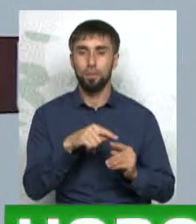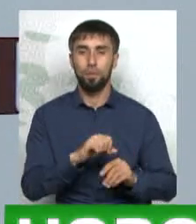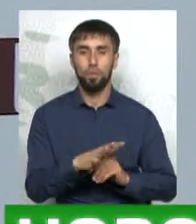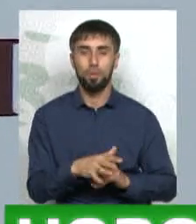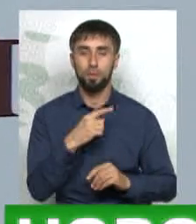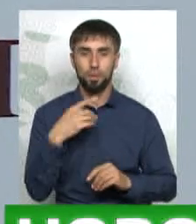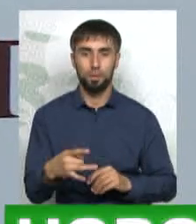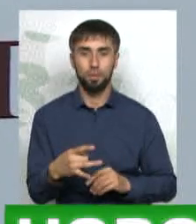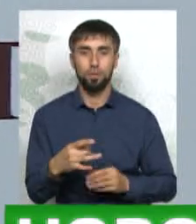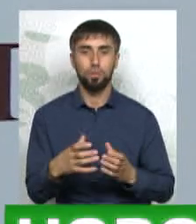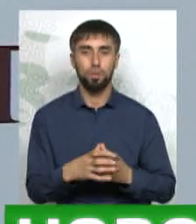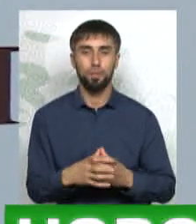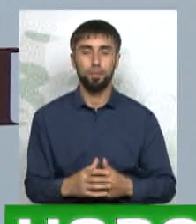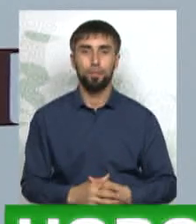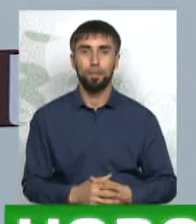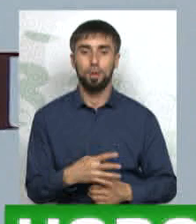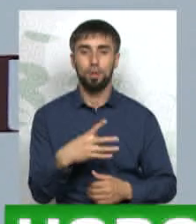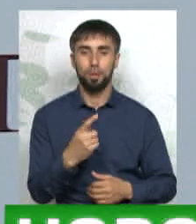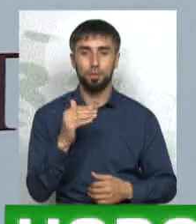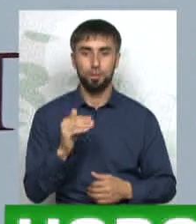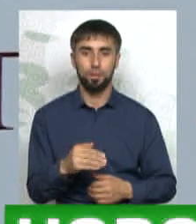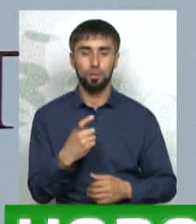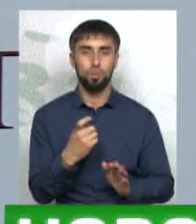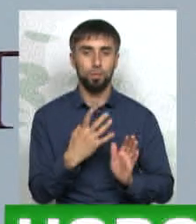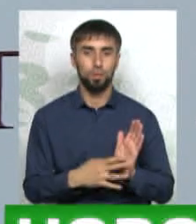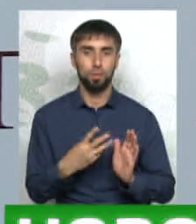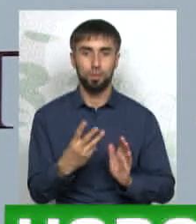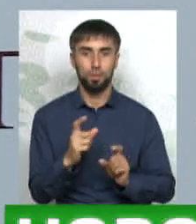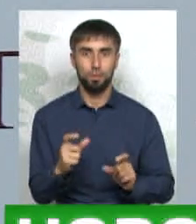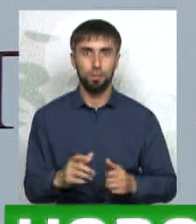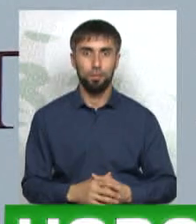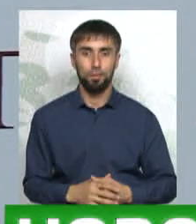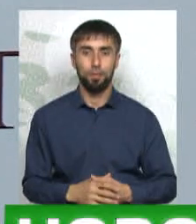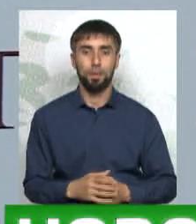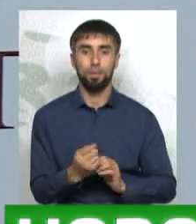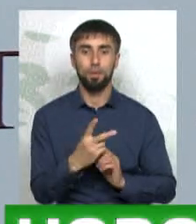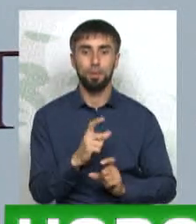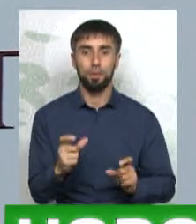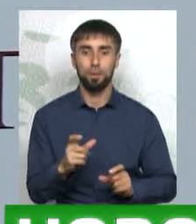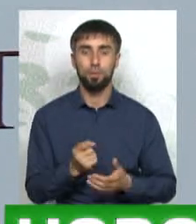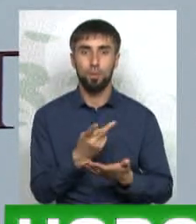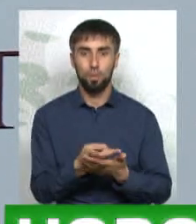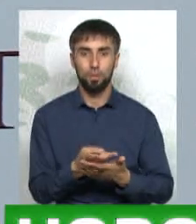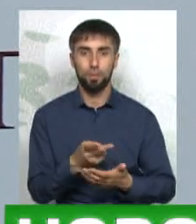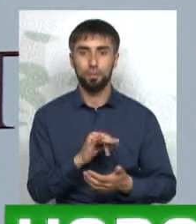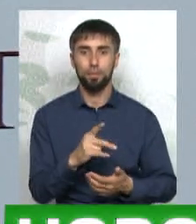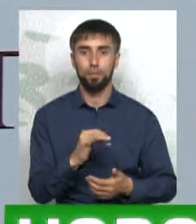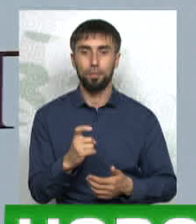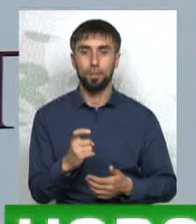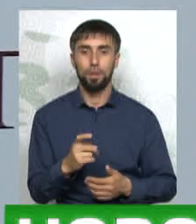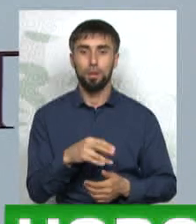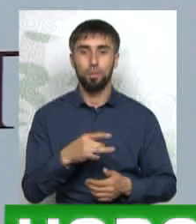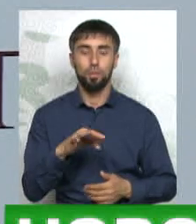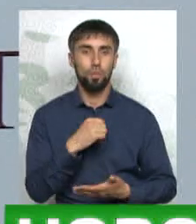территории республики составляет 41 193 человека. 12 человек госпитализированы, из них с